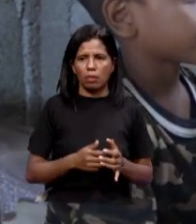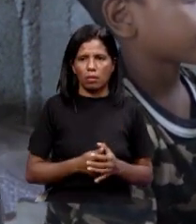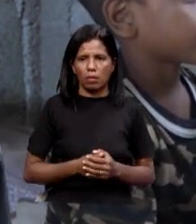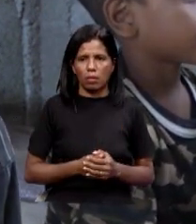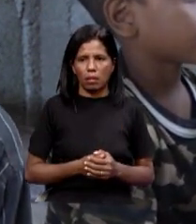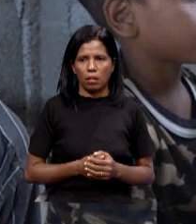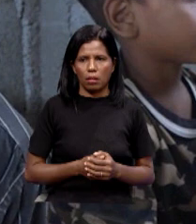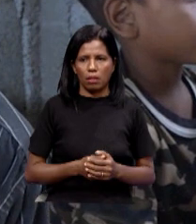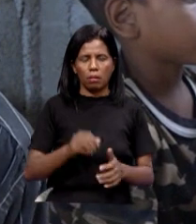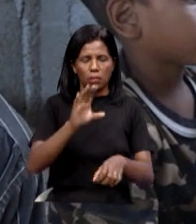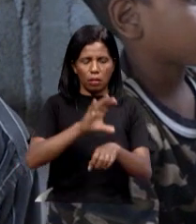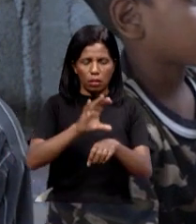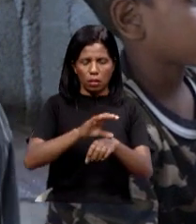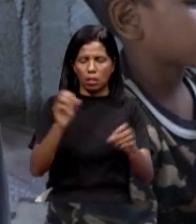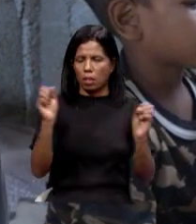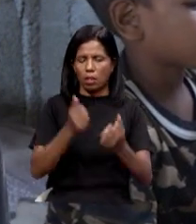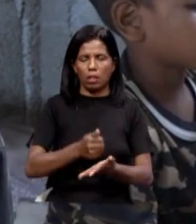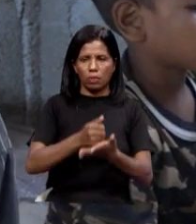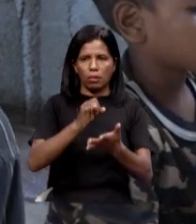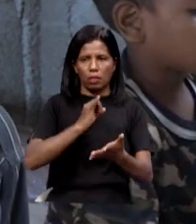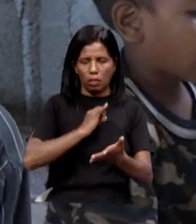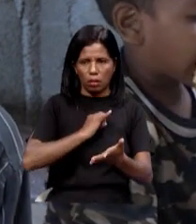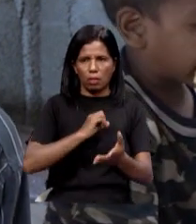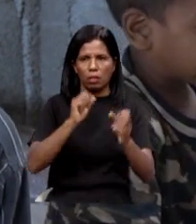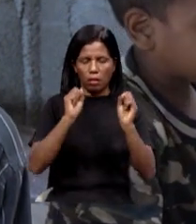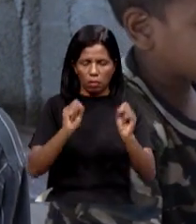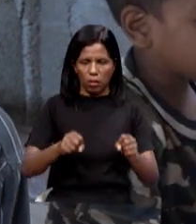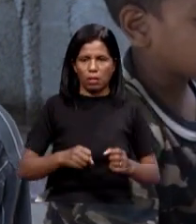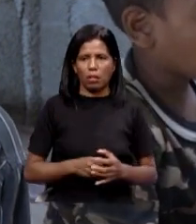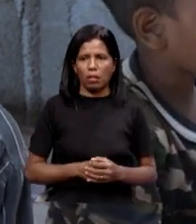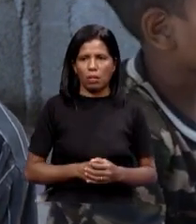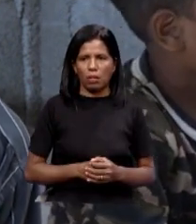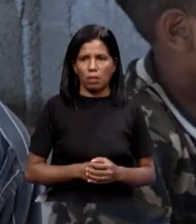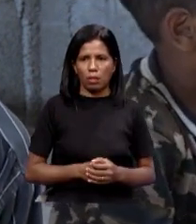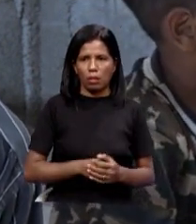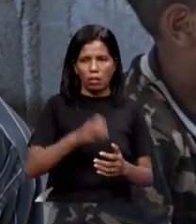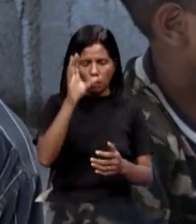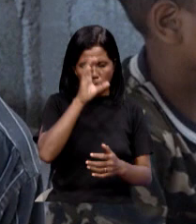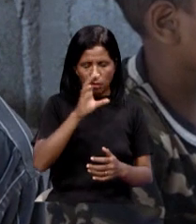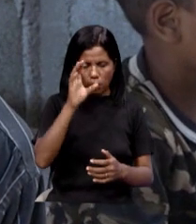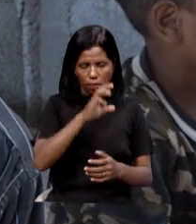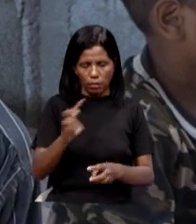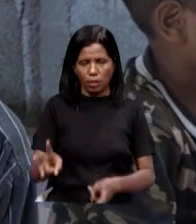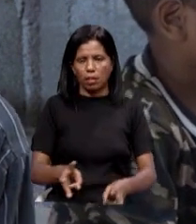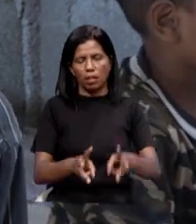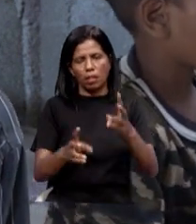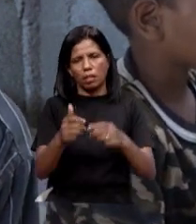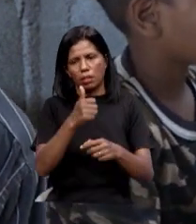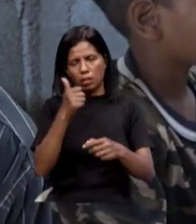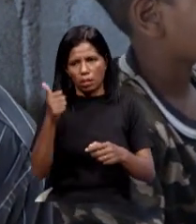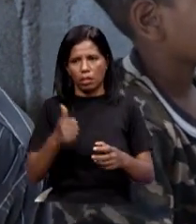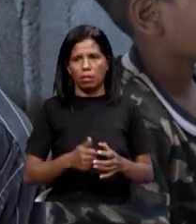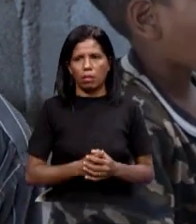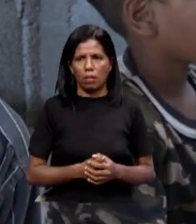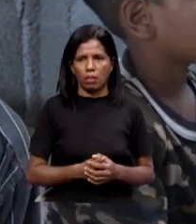Baru kala tau matang bahau, matau sayu mai au tinge seru. Buka palu, dalan selu. Tapi kira kira los